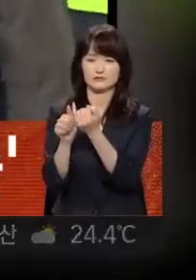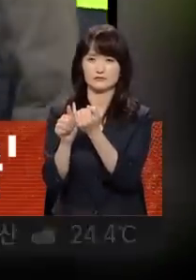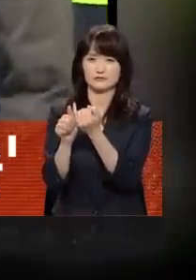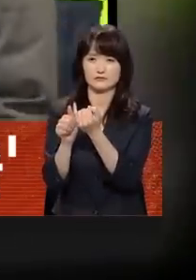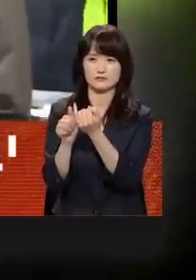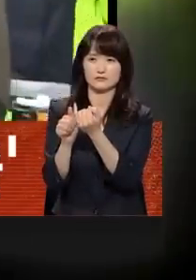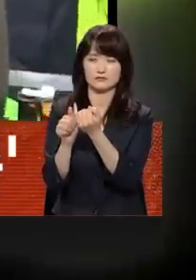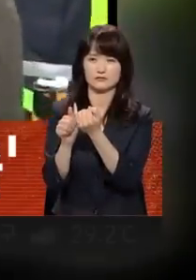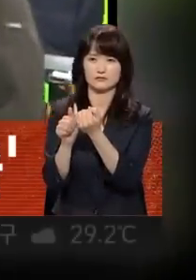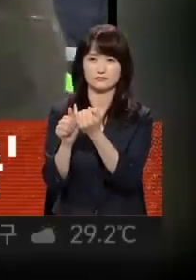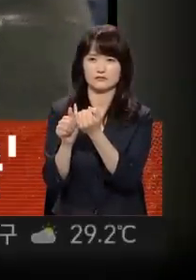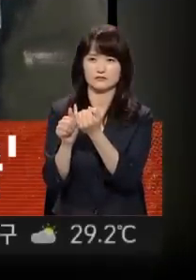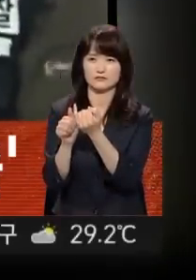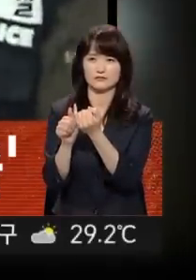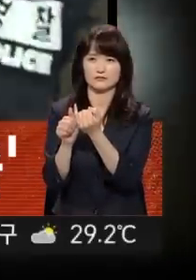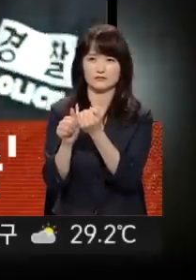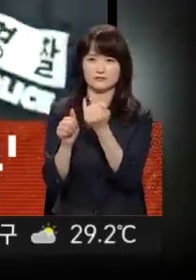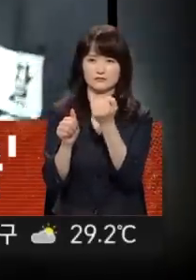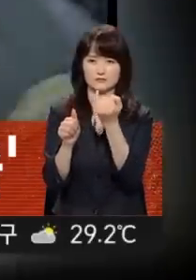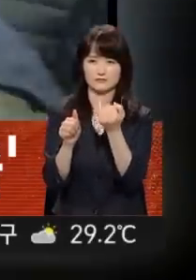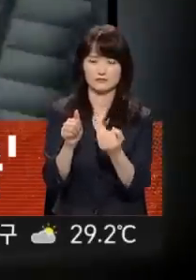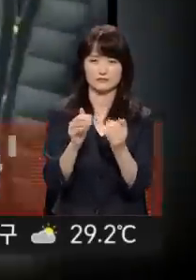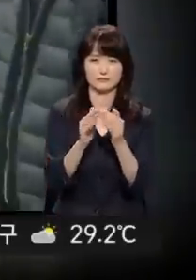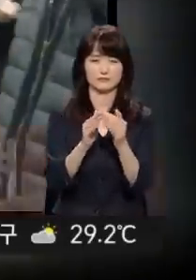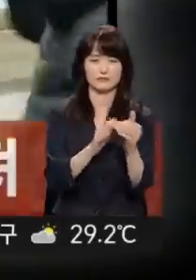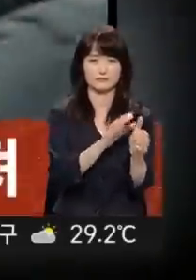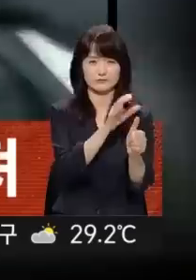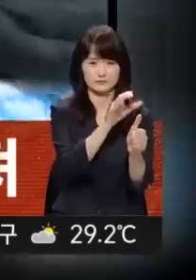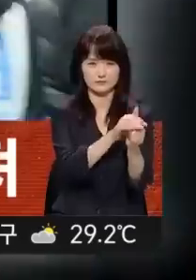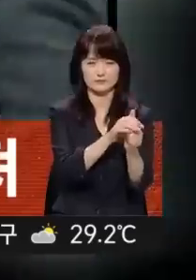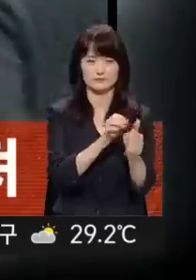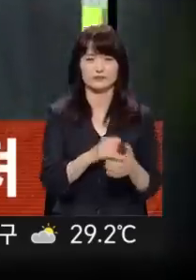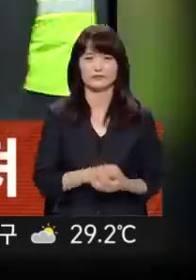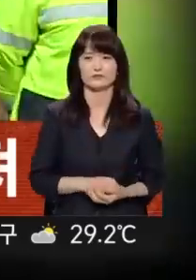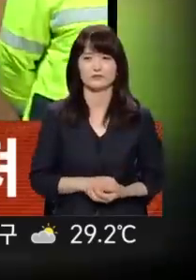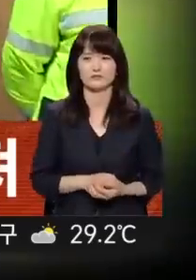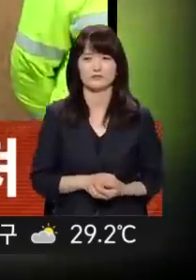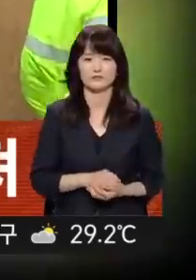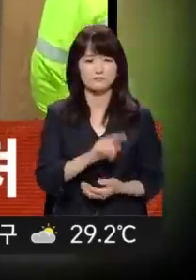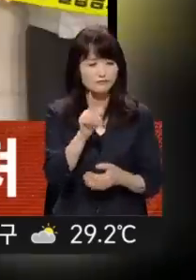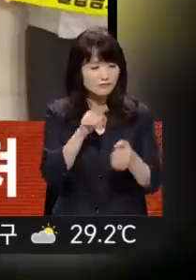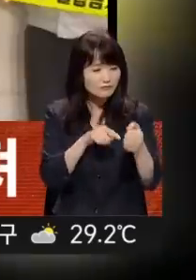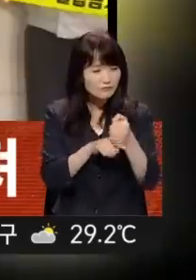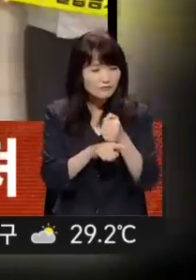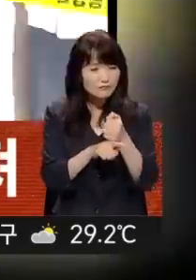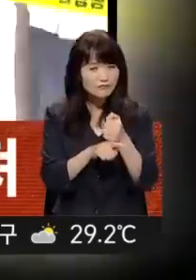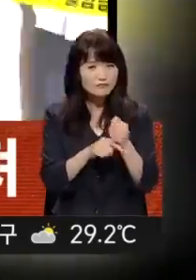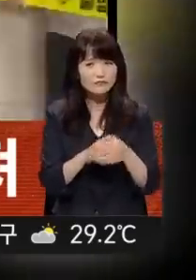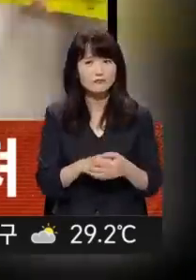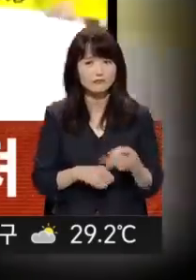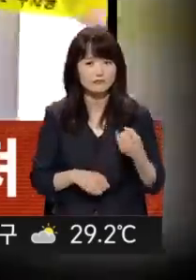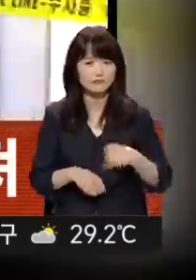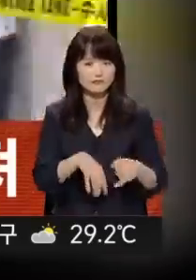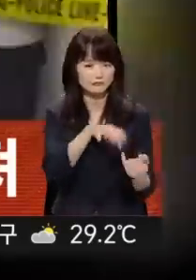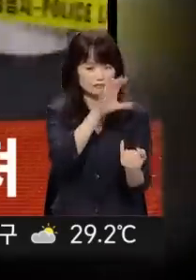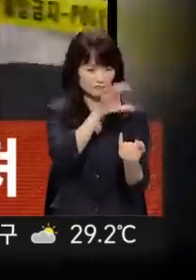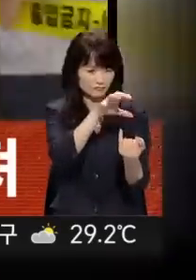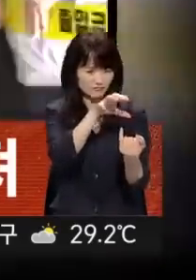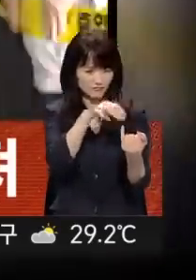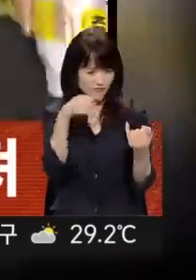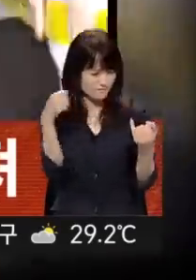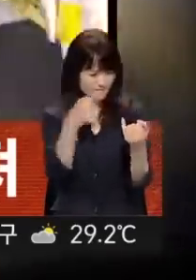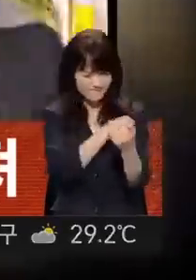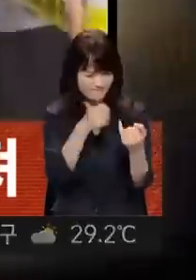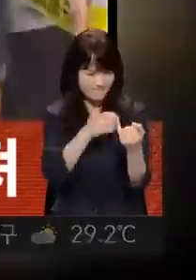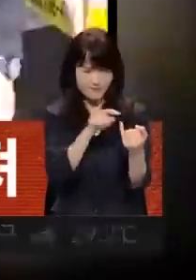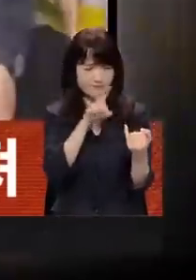그래서 맡겨 놨었는데 무슨 일인지 그때이 아이를 훈계를 하겠다면서 맡겨놓은 집에 찾아가서 폭행을 하다가 아 이걸로